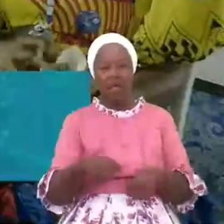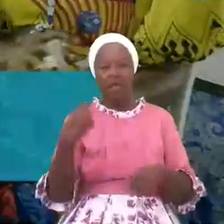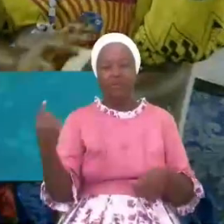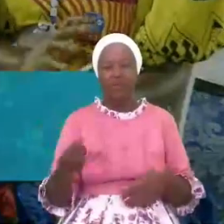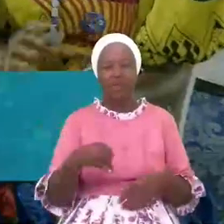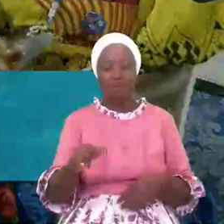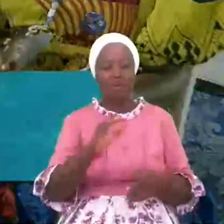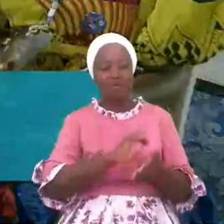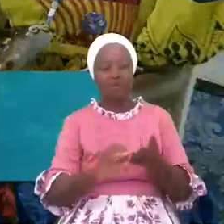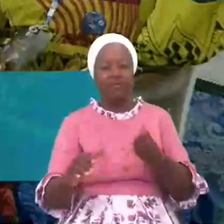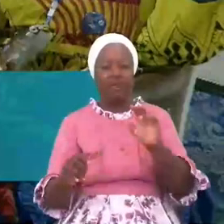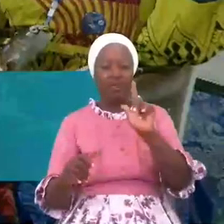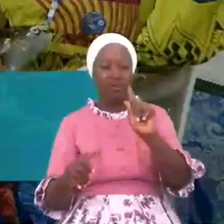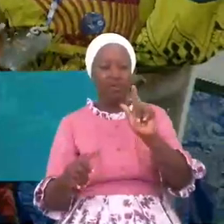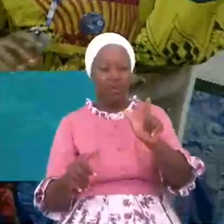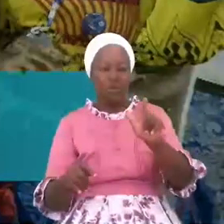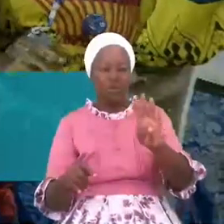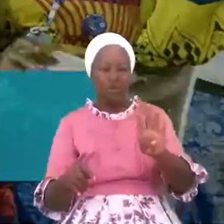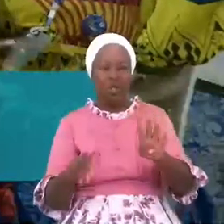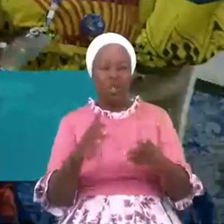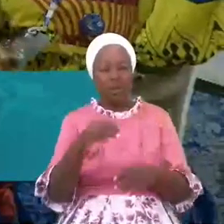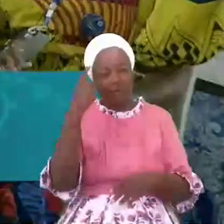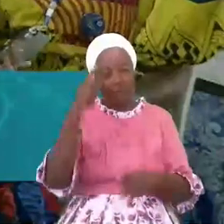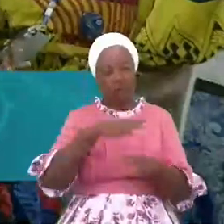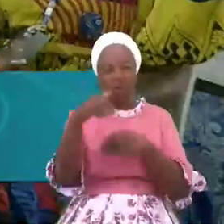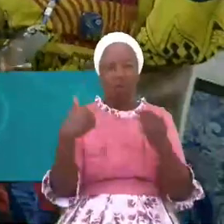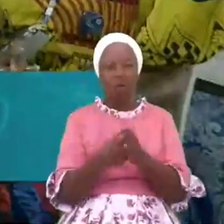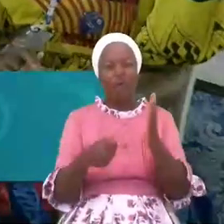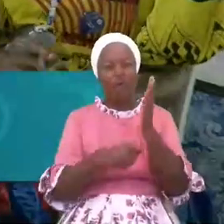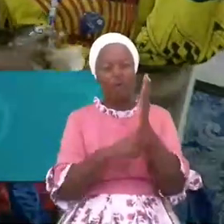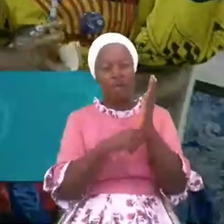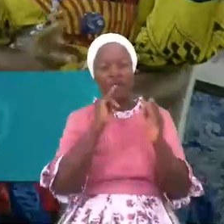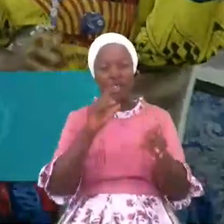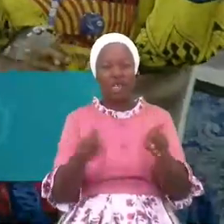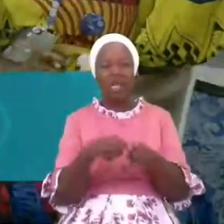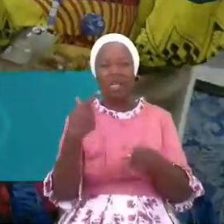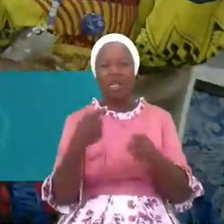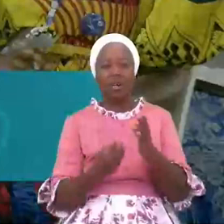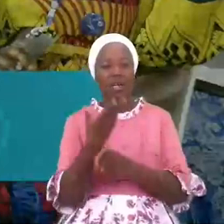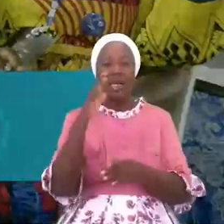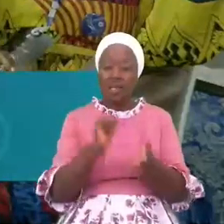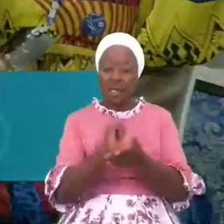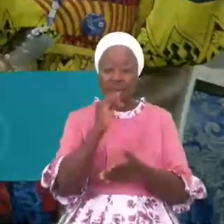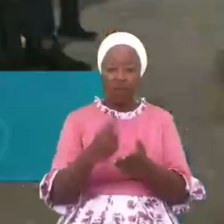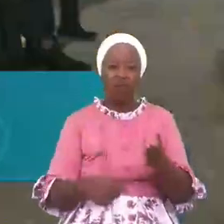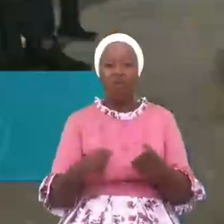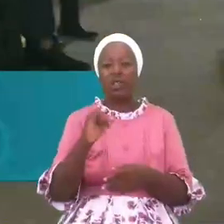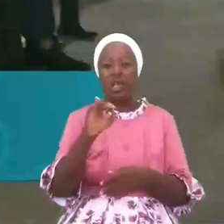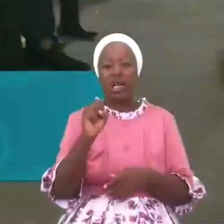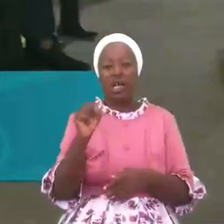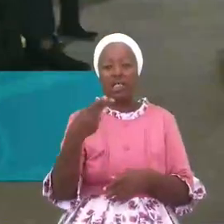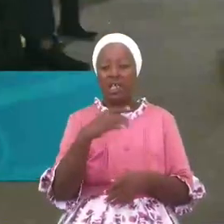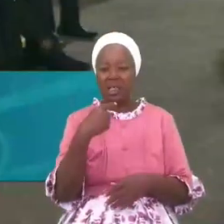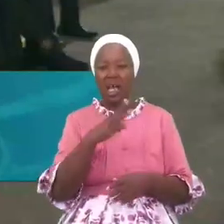Verset 24, il dit, « Car toute chair est comme l'herbe. » C'est ce que Ésaü a dit. C'est ce que le Saint-Esprit par